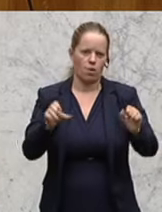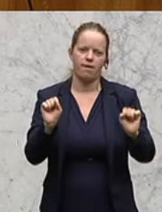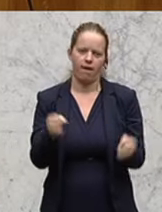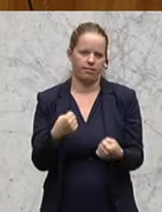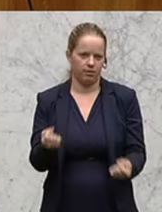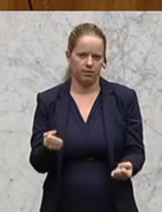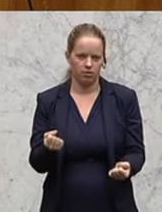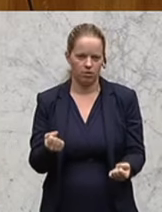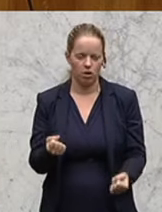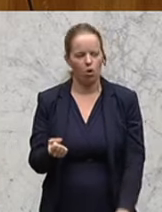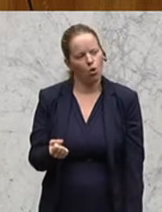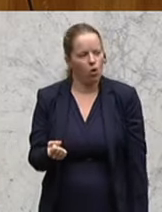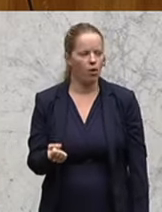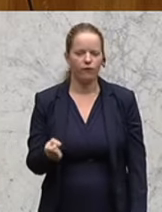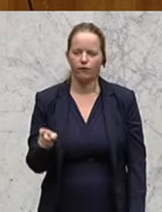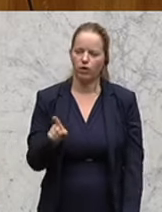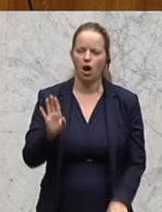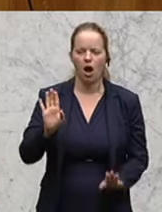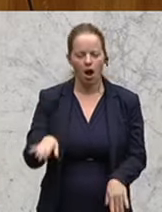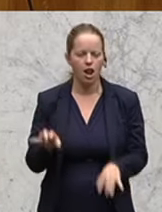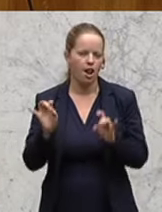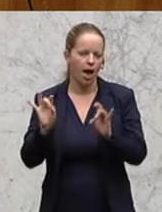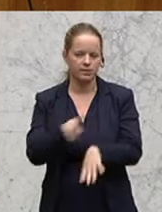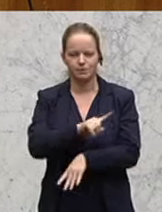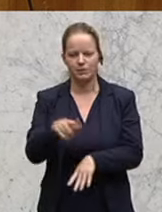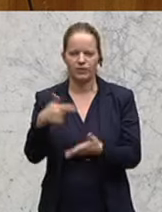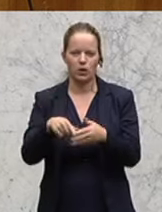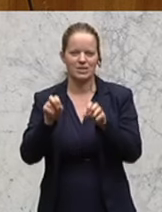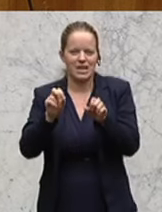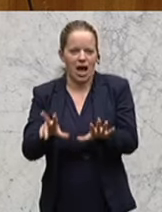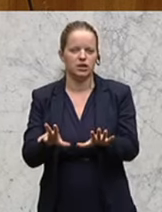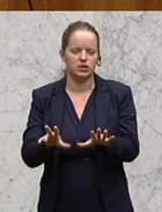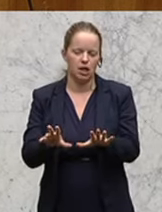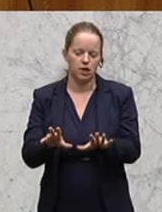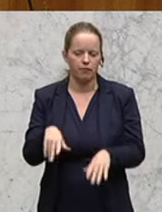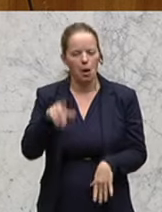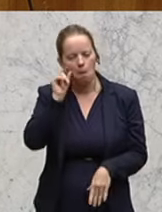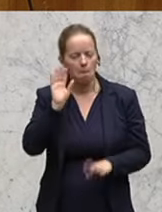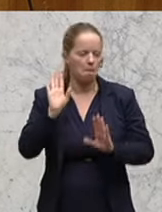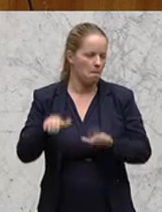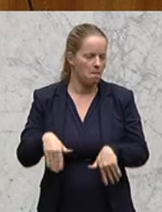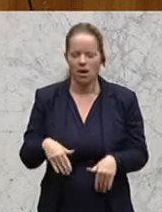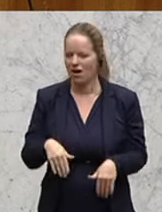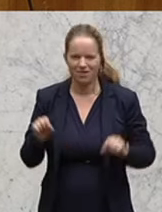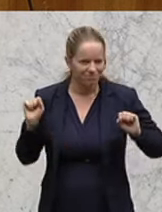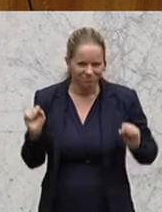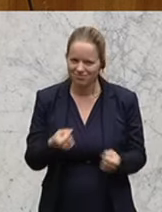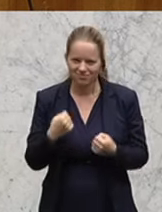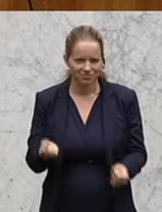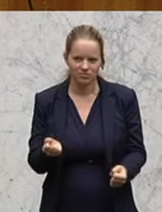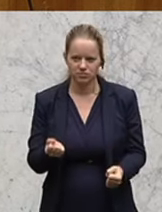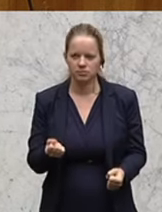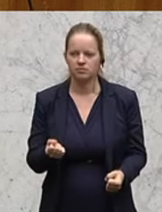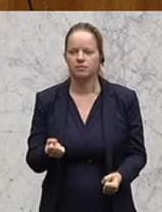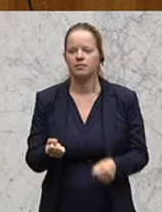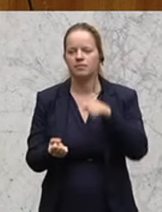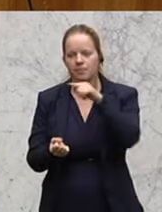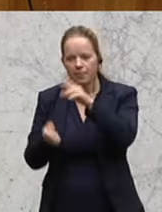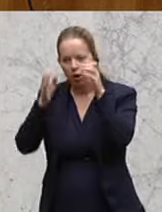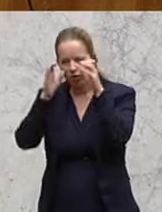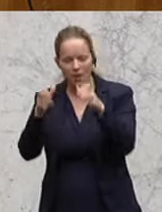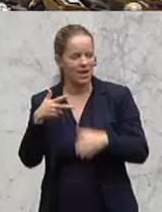nichts und Sie weitermachen lassen bis 2018. Sie machen, liebe ÖVP, liebe SPÖ, Sie machen dieses Land